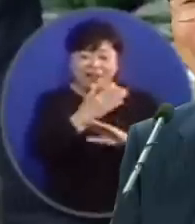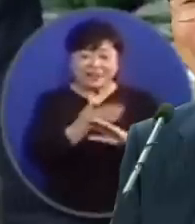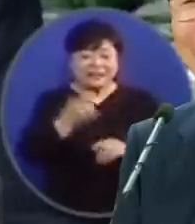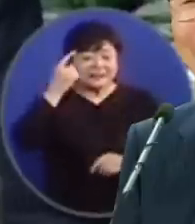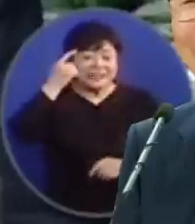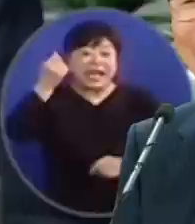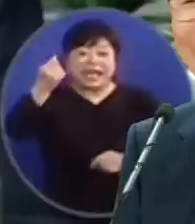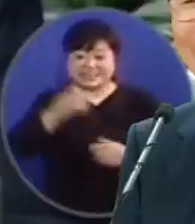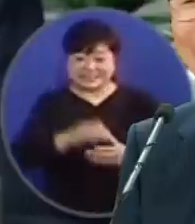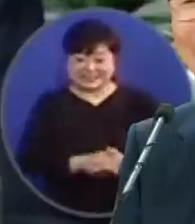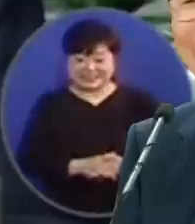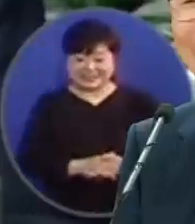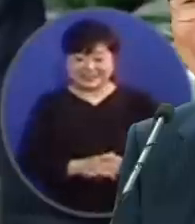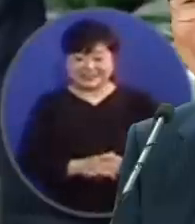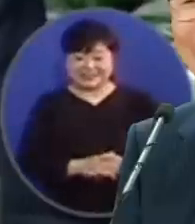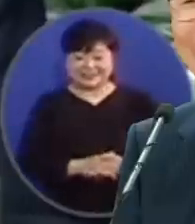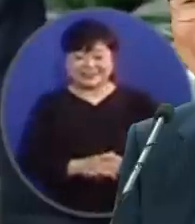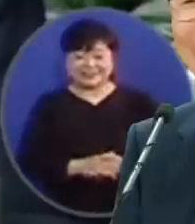생각해야 되는 것입니다.